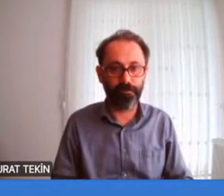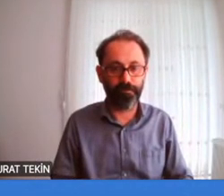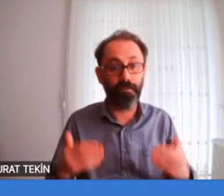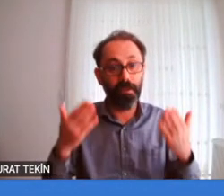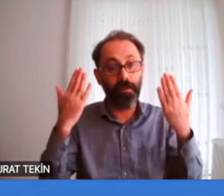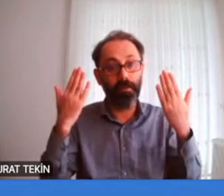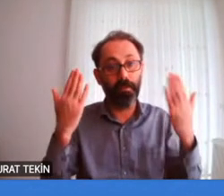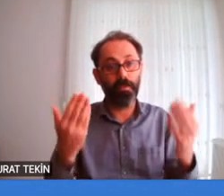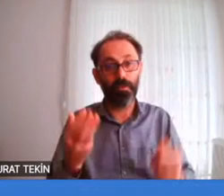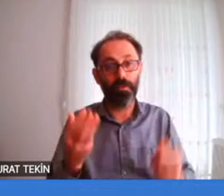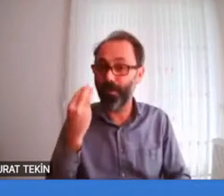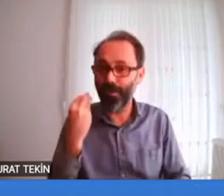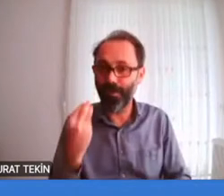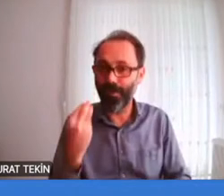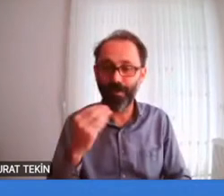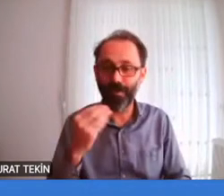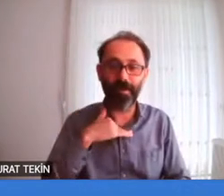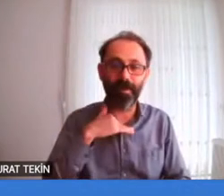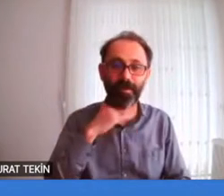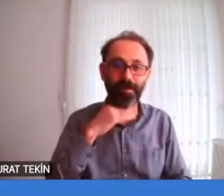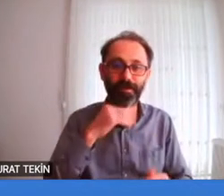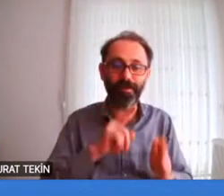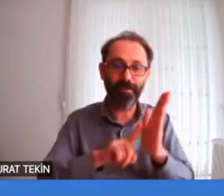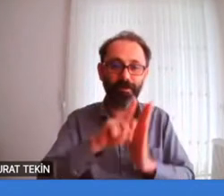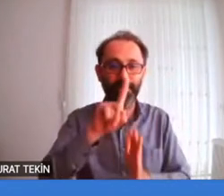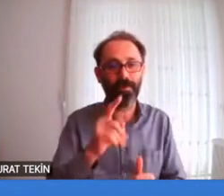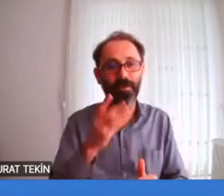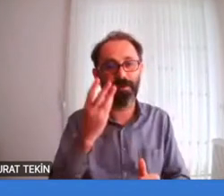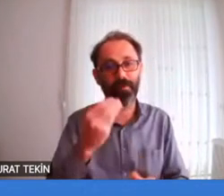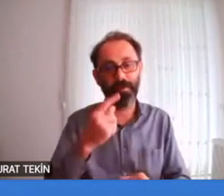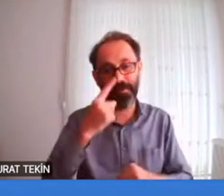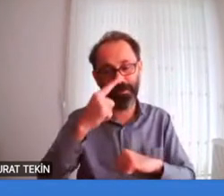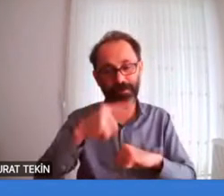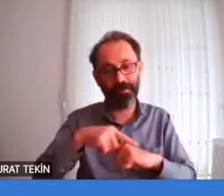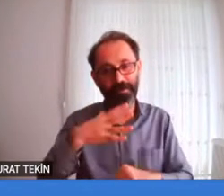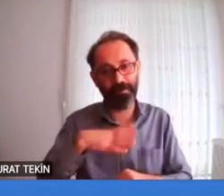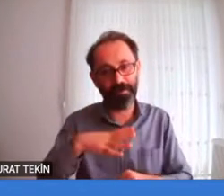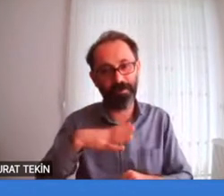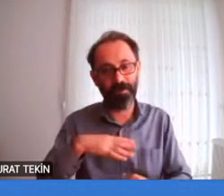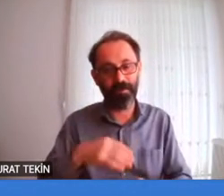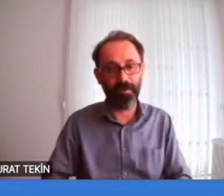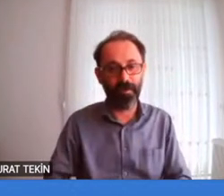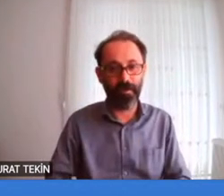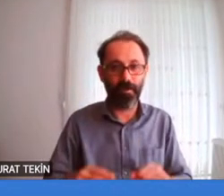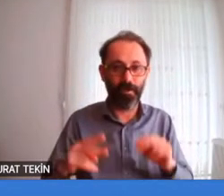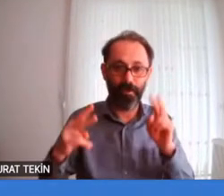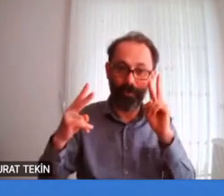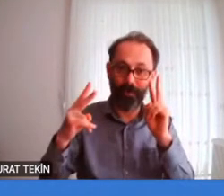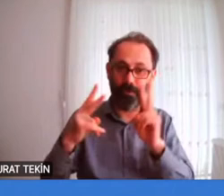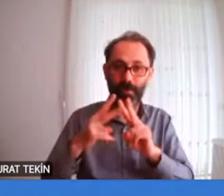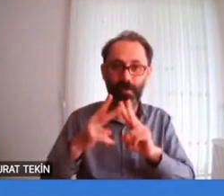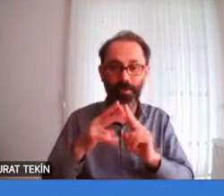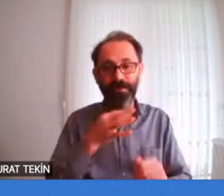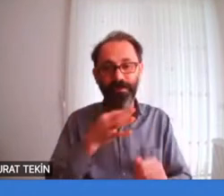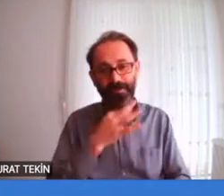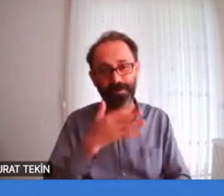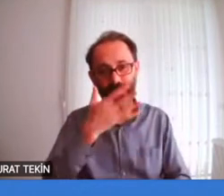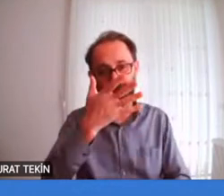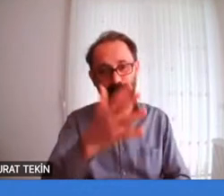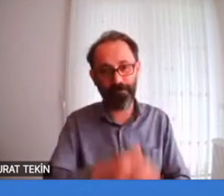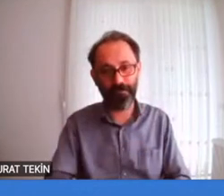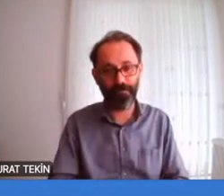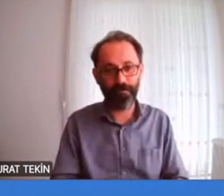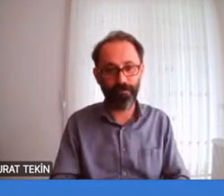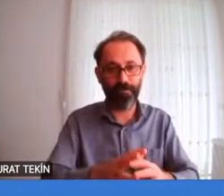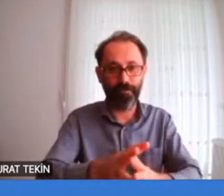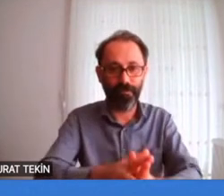İnşallah güzel sonuçlar alacağınıza inanıyoruz. Bundan eminiz. Görüşmek dileğiyle. Çok teşekkür ediyorum. Çok